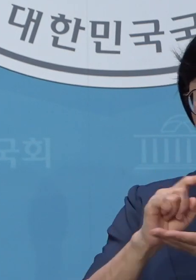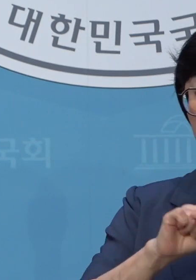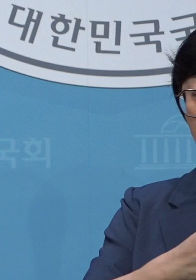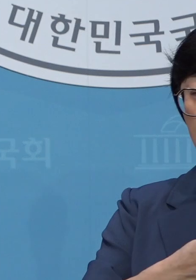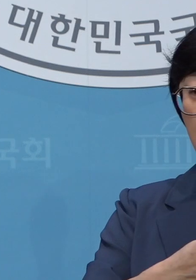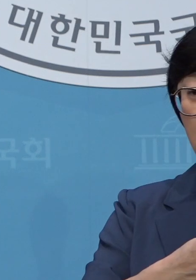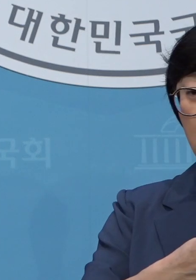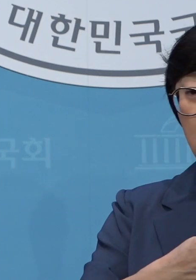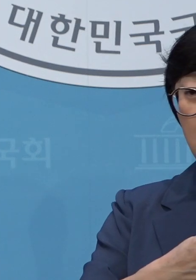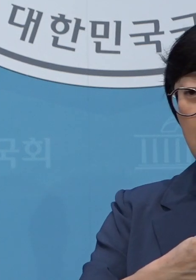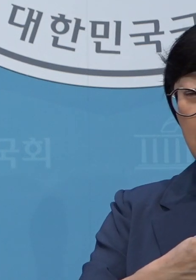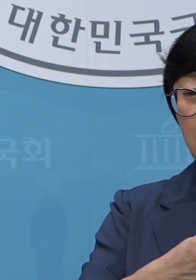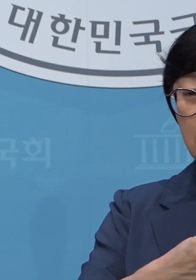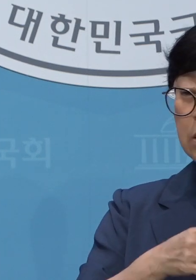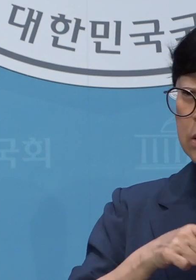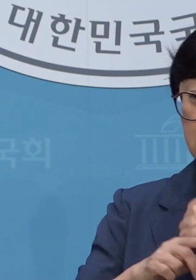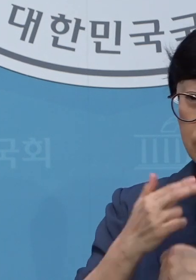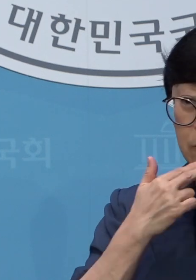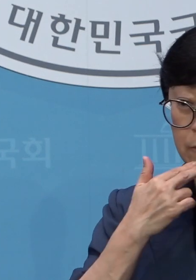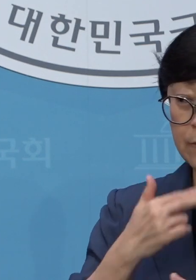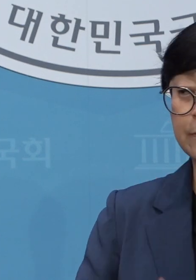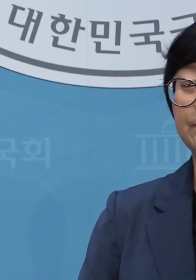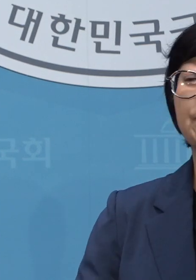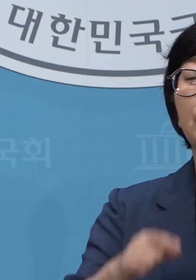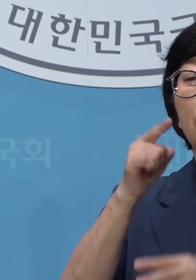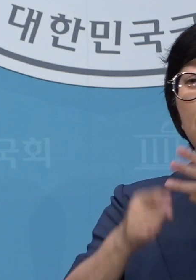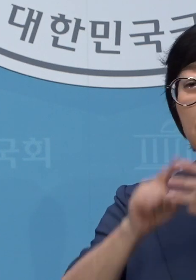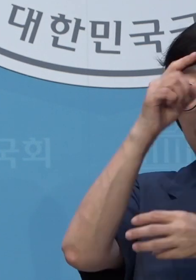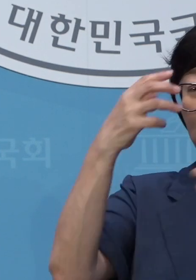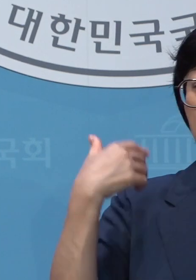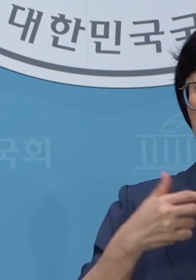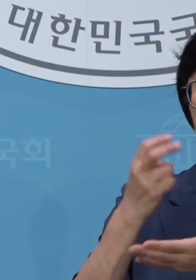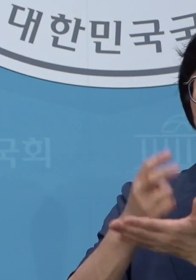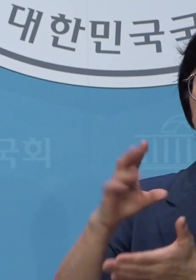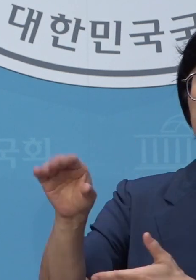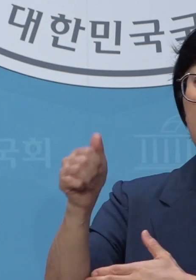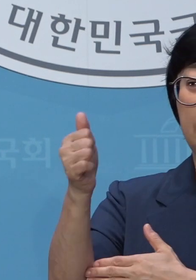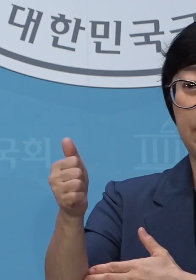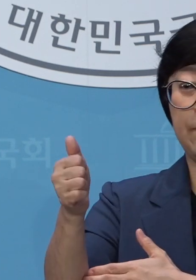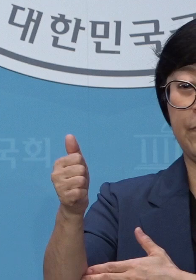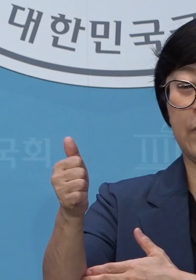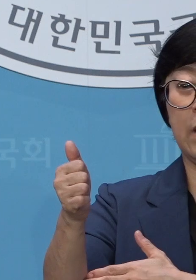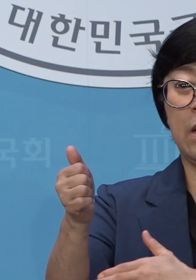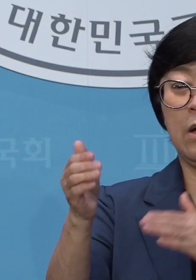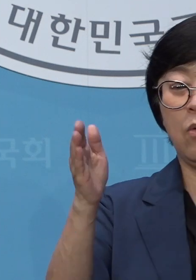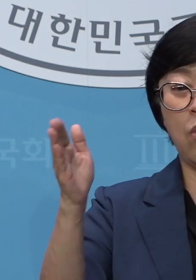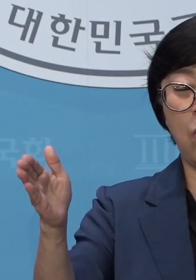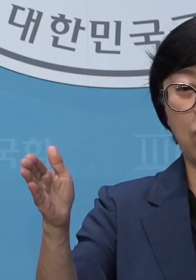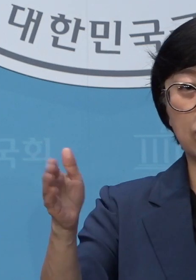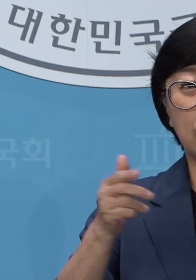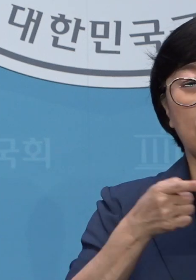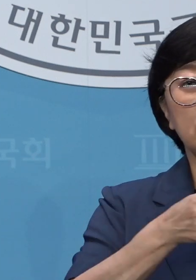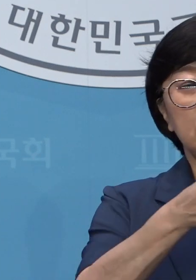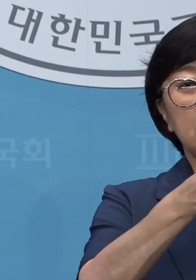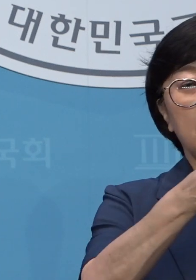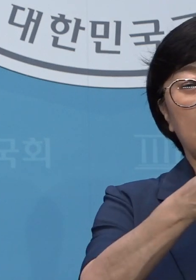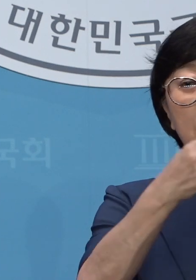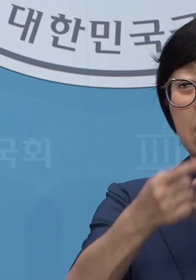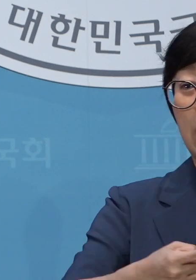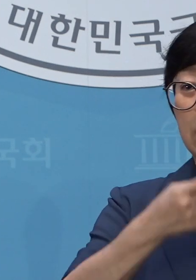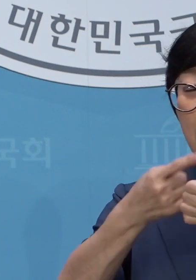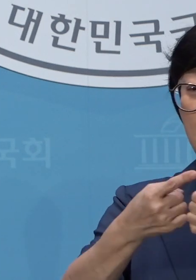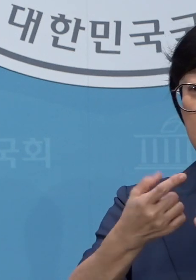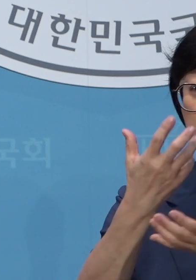공개할 의사는 없는 겁니까? 윤석열 정부의 법무부 장관으로 공소시효가 1년 남은 무단